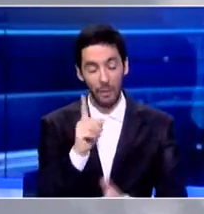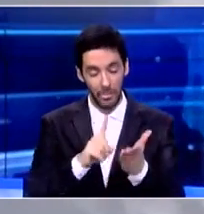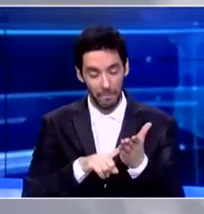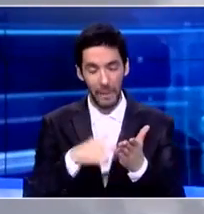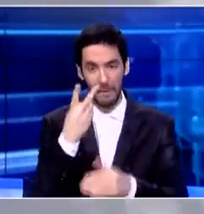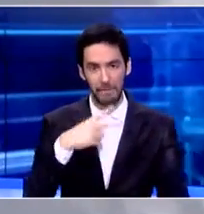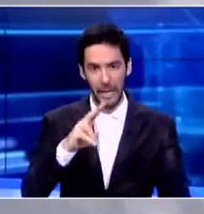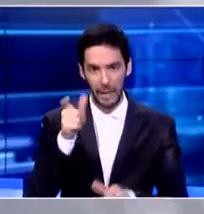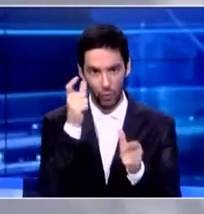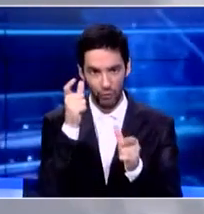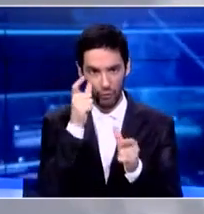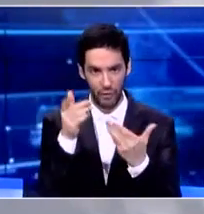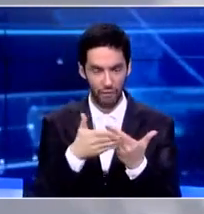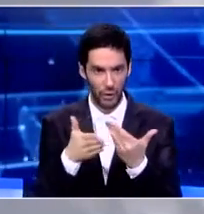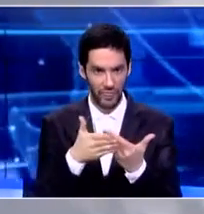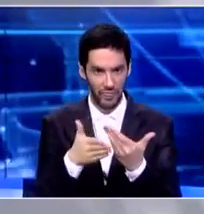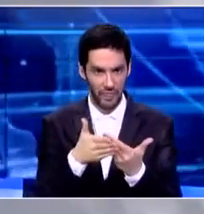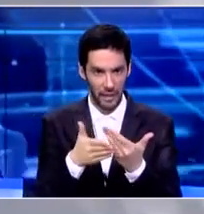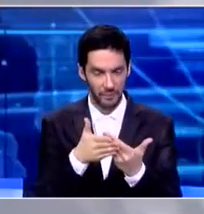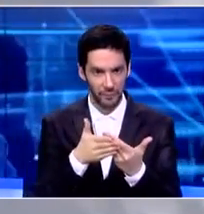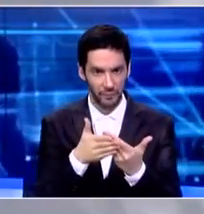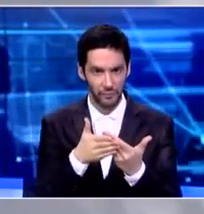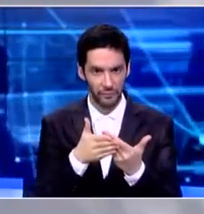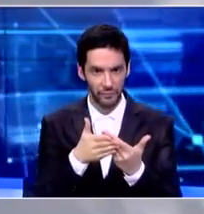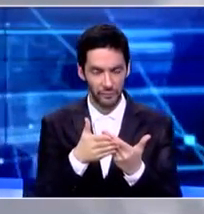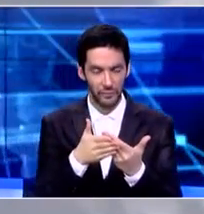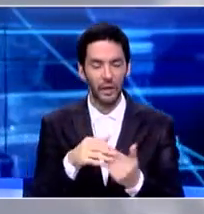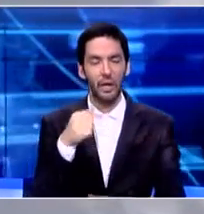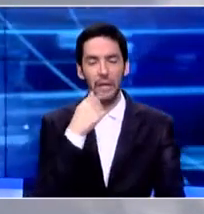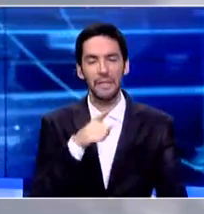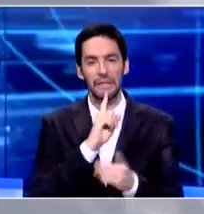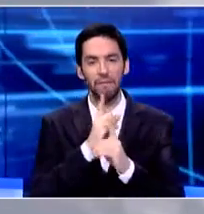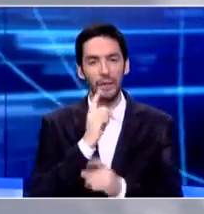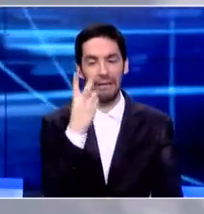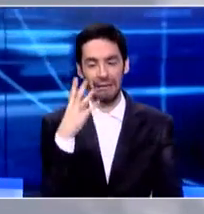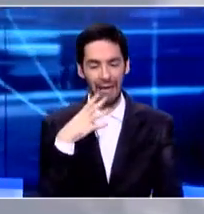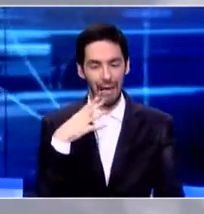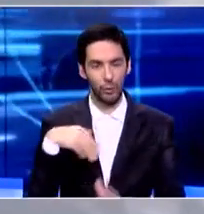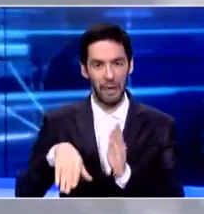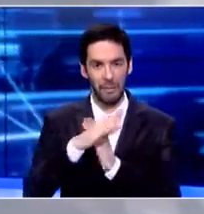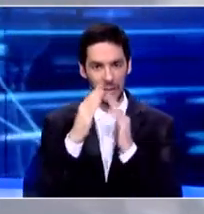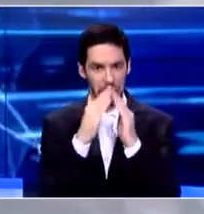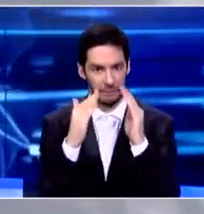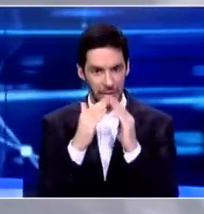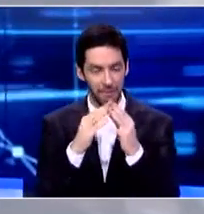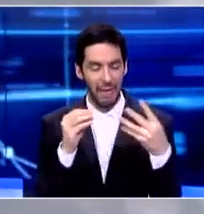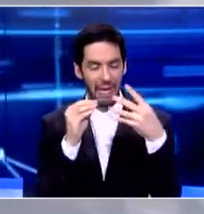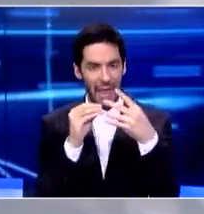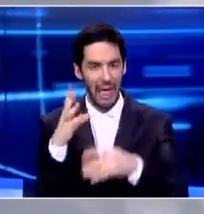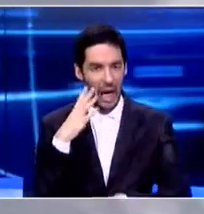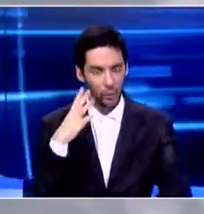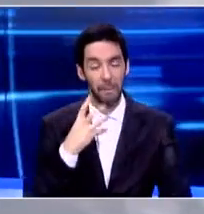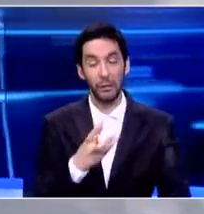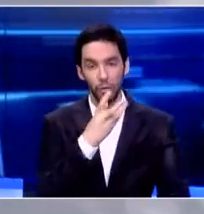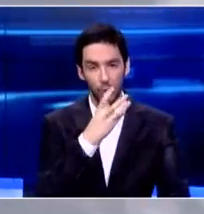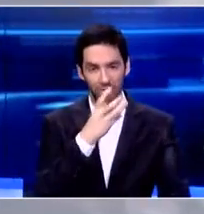μονάδα αυξημένης φροντίδας. Δόθηκαν επίσης 3 εξιτήρια. 9 άτομα συνολικά νοσηλεύονται